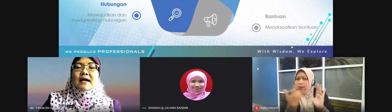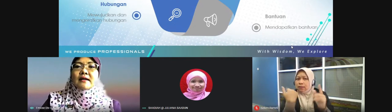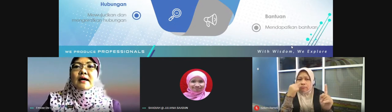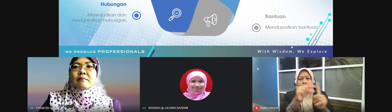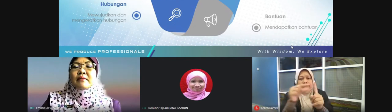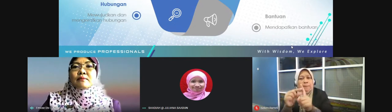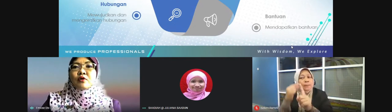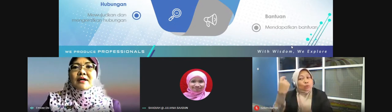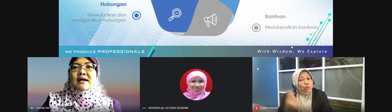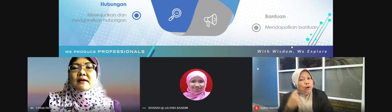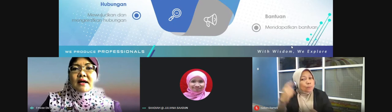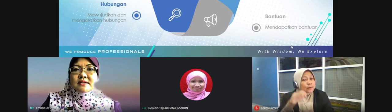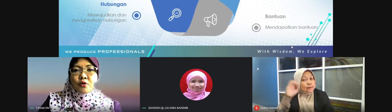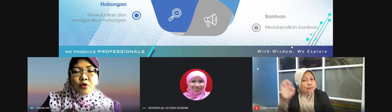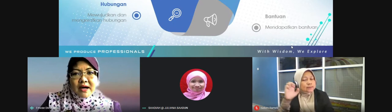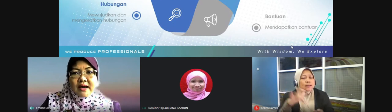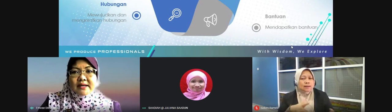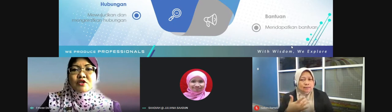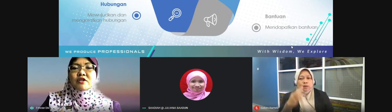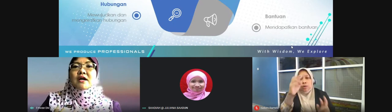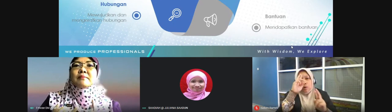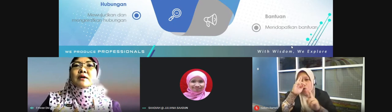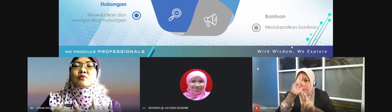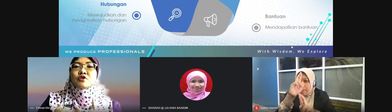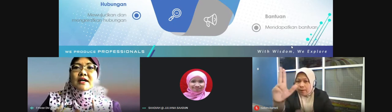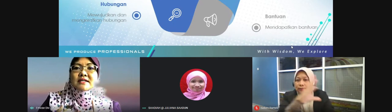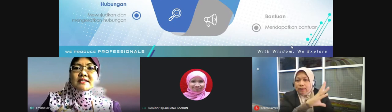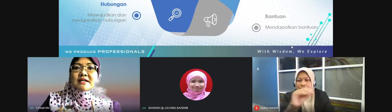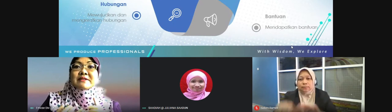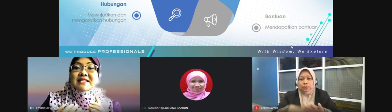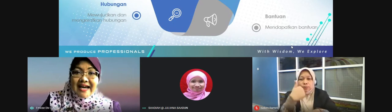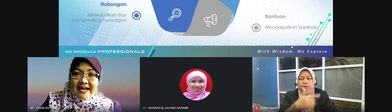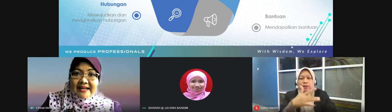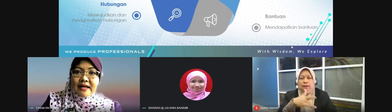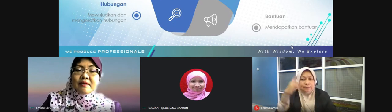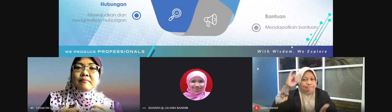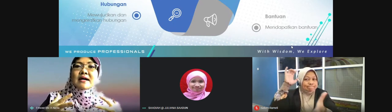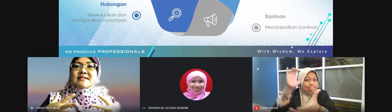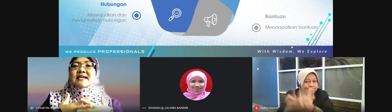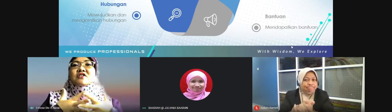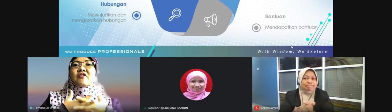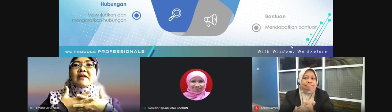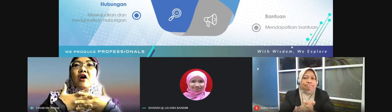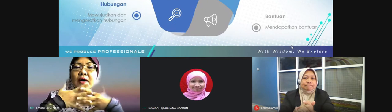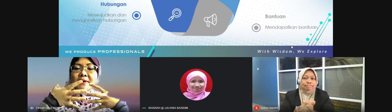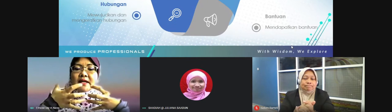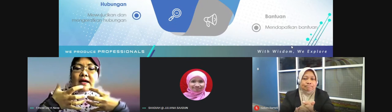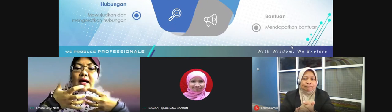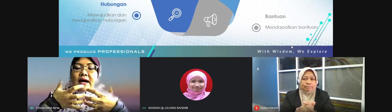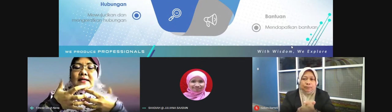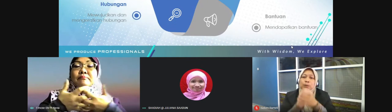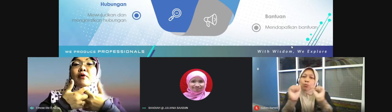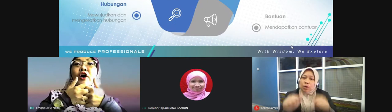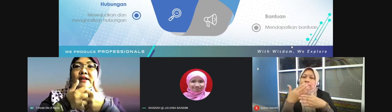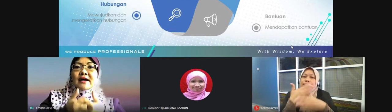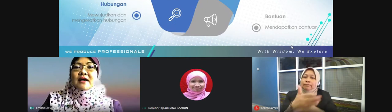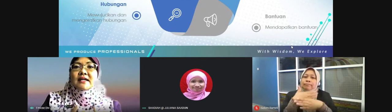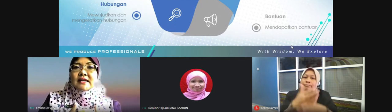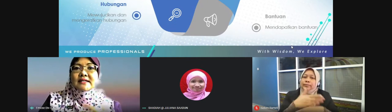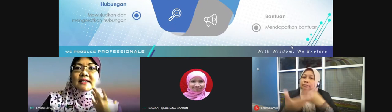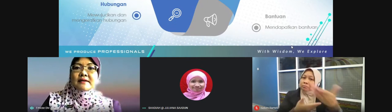yang akan menimbulkan rasa hormat dan juga mewujudkan rasa kepercayaan, sense of belong, apa ni, ada